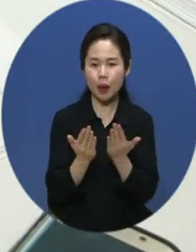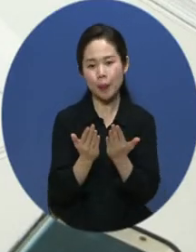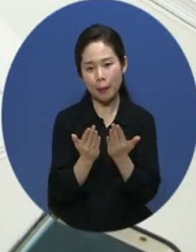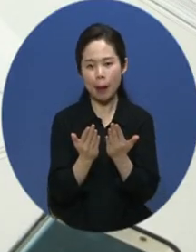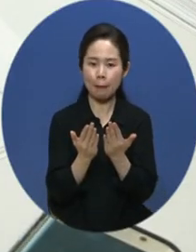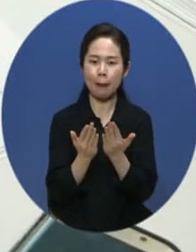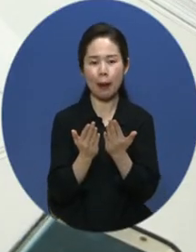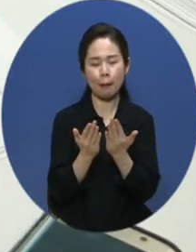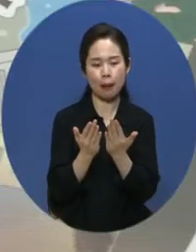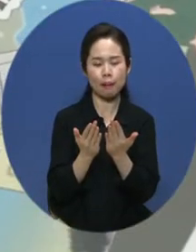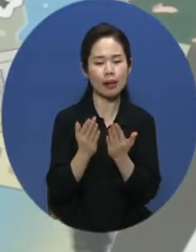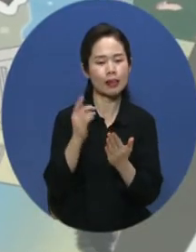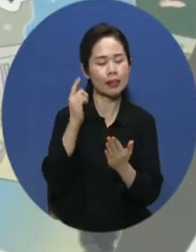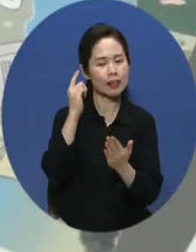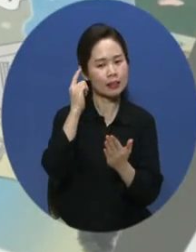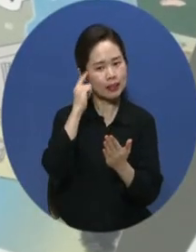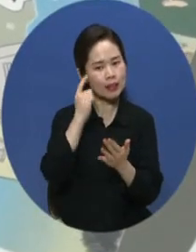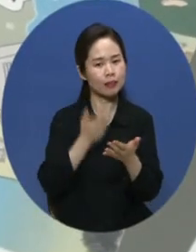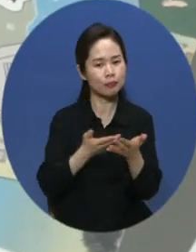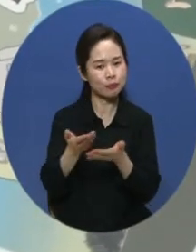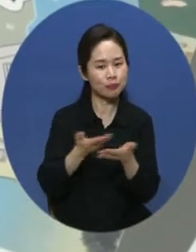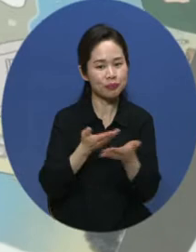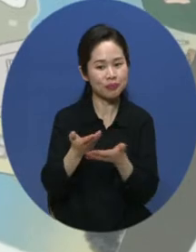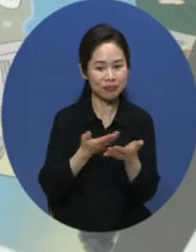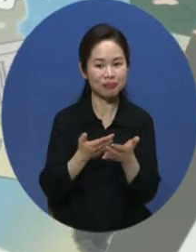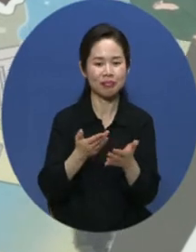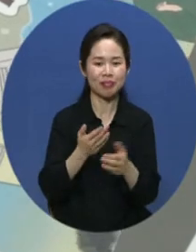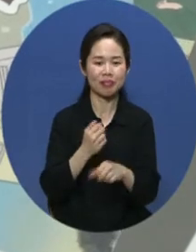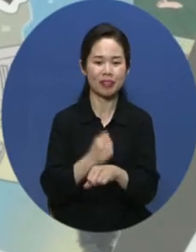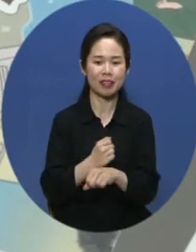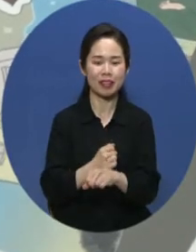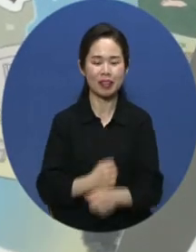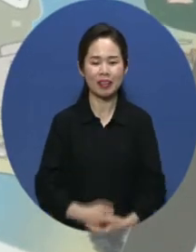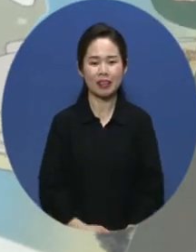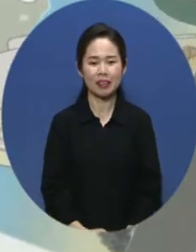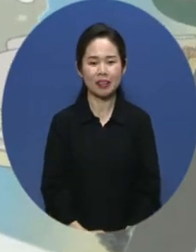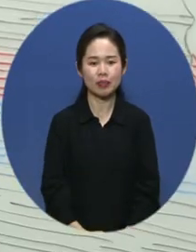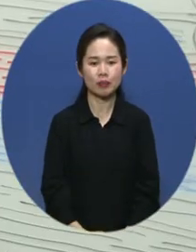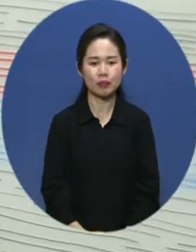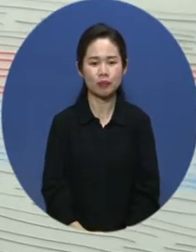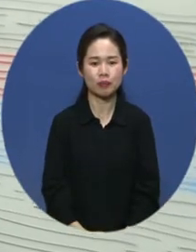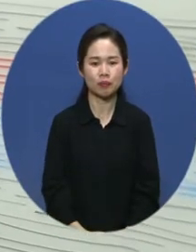나누고 생각을 열어보는 네. 시간을 갖습니다. 그런 경우에는 거의